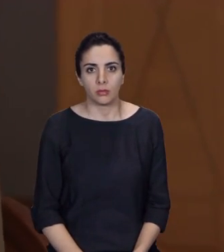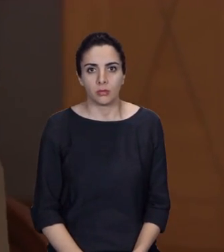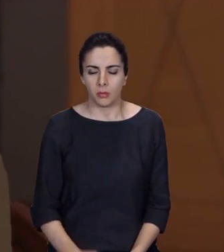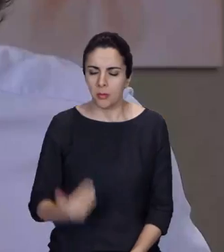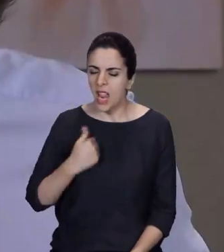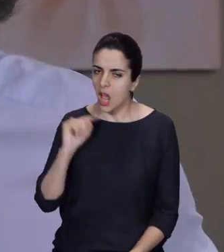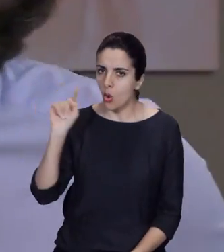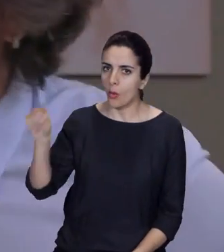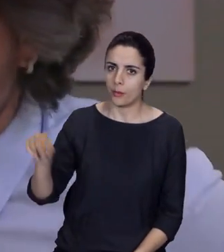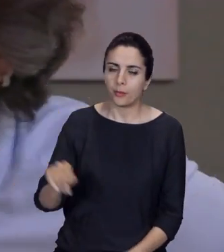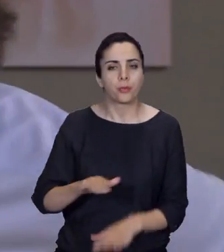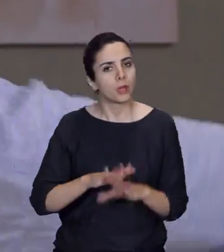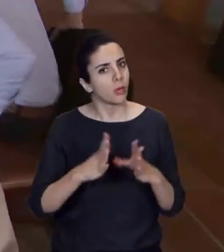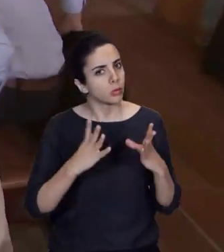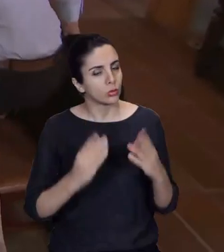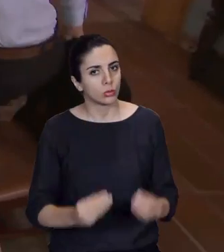Ben de geliyorum. Tamam.